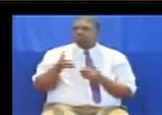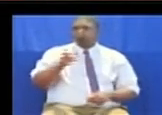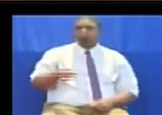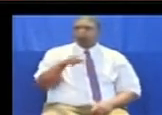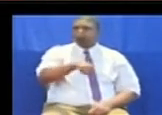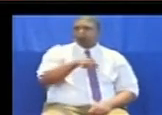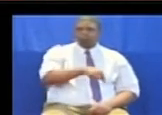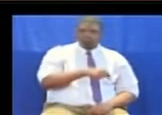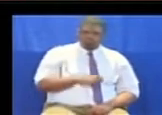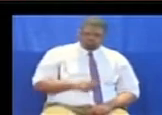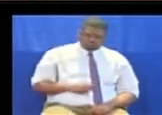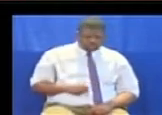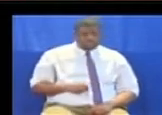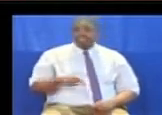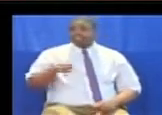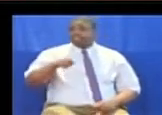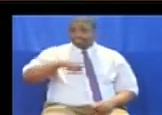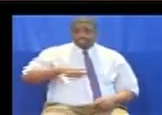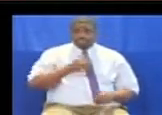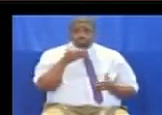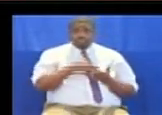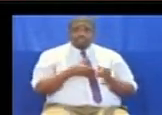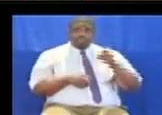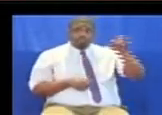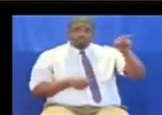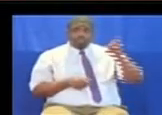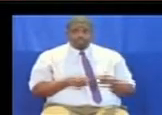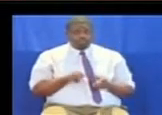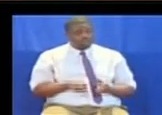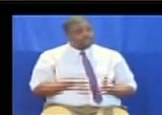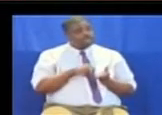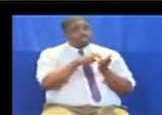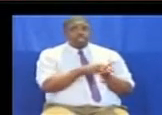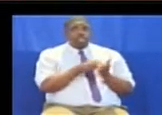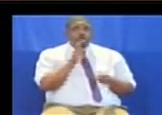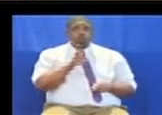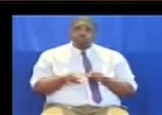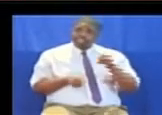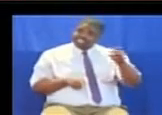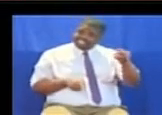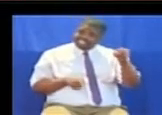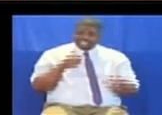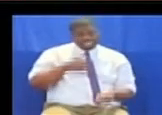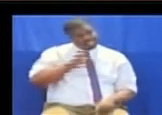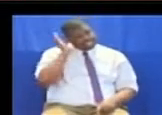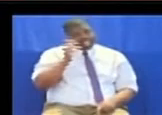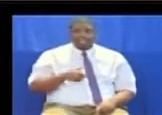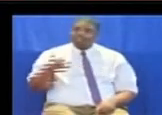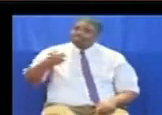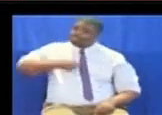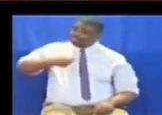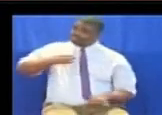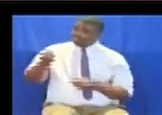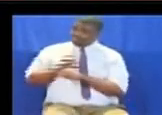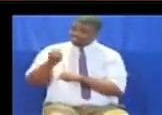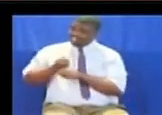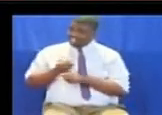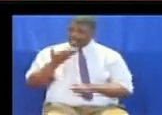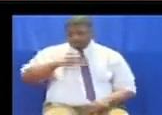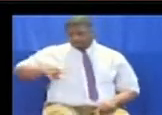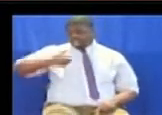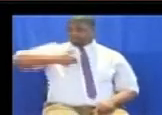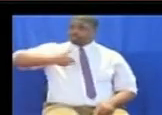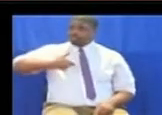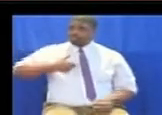asingerudi mtu huko ndani. Na sisi tukifika kule tunadandia kwenye hoja hizi hizi za serikali, ni mimi hapa nimefanya haya maji, ni mimi. Lakini